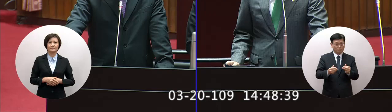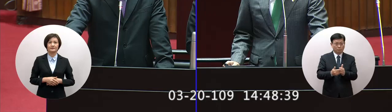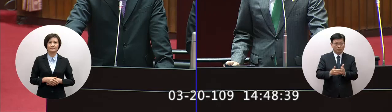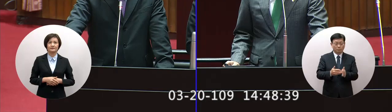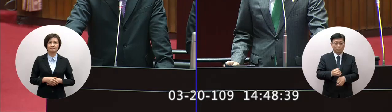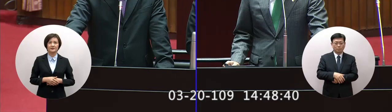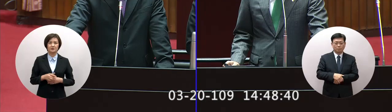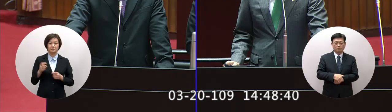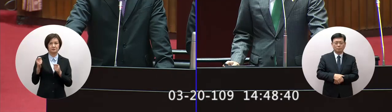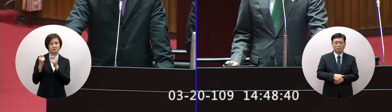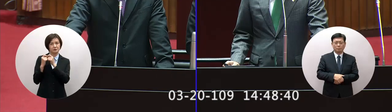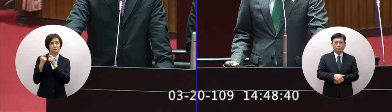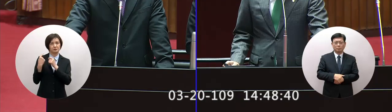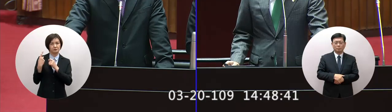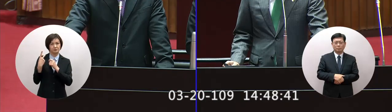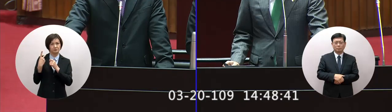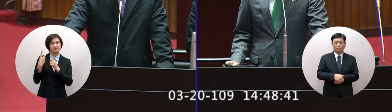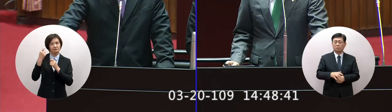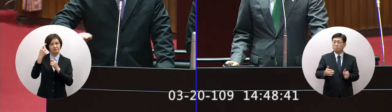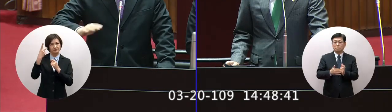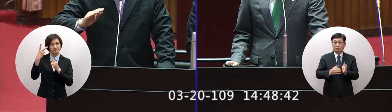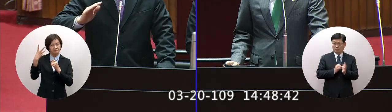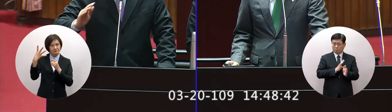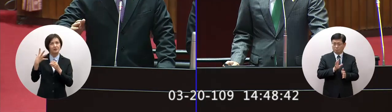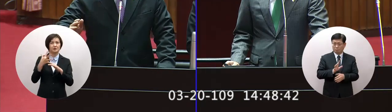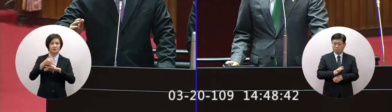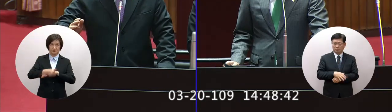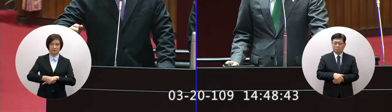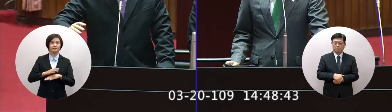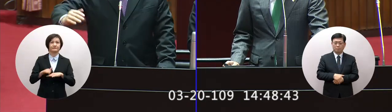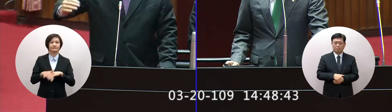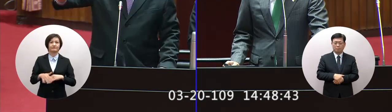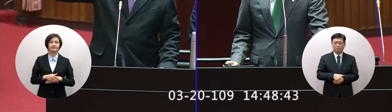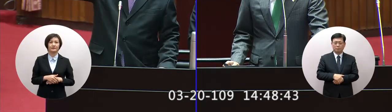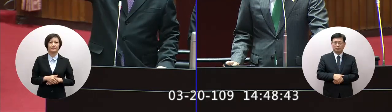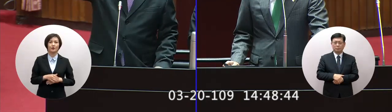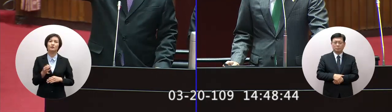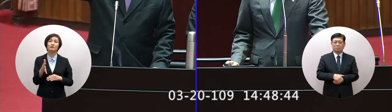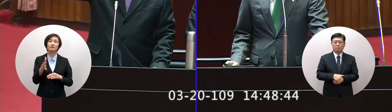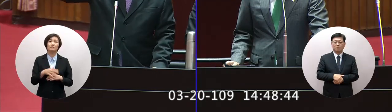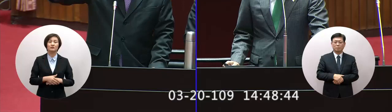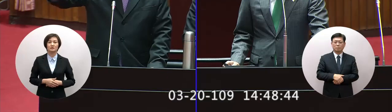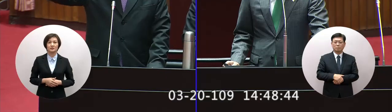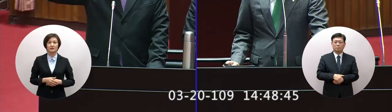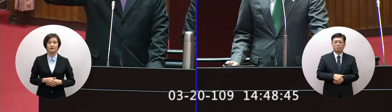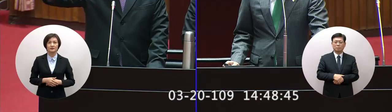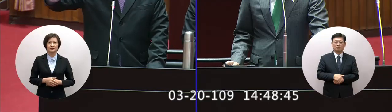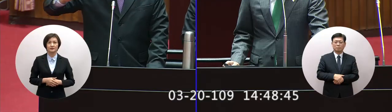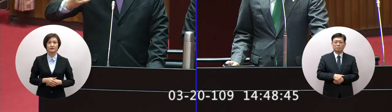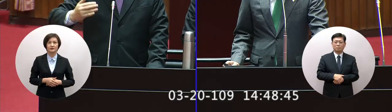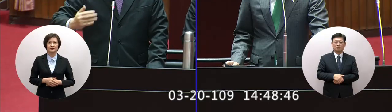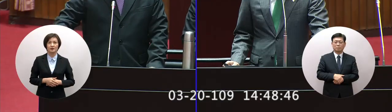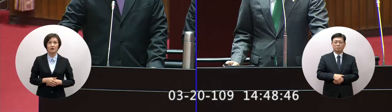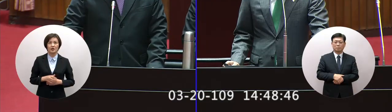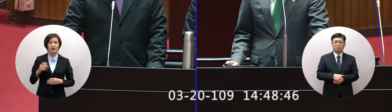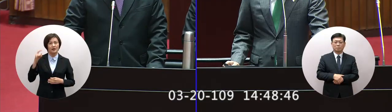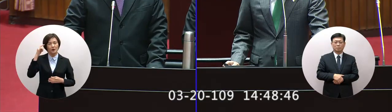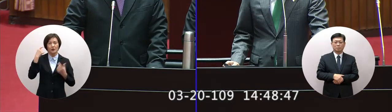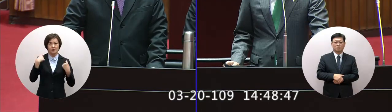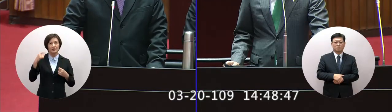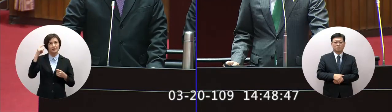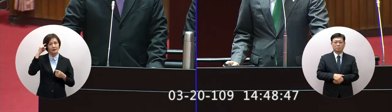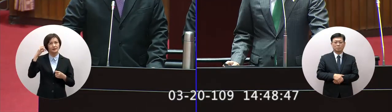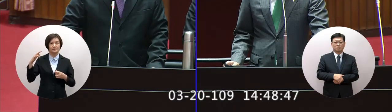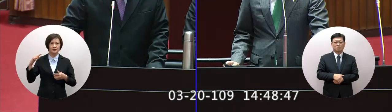高峰应该是这两天就会过去了， 我的过去了吧？ 我们的预计啦，因为为什么？因为事实上也有很多想进来的，后来听